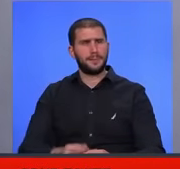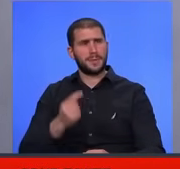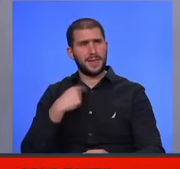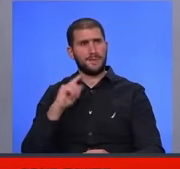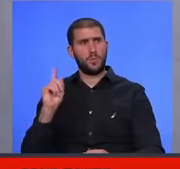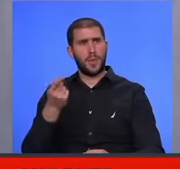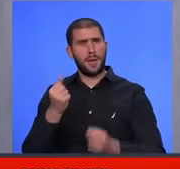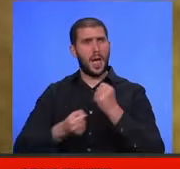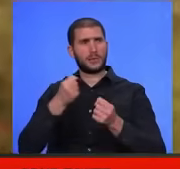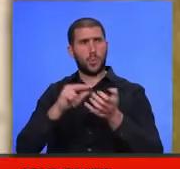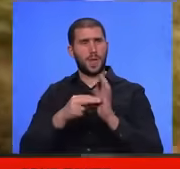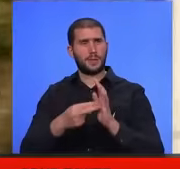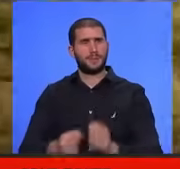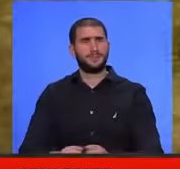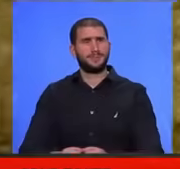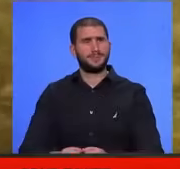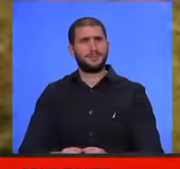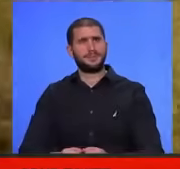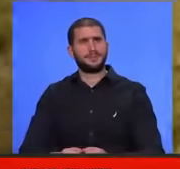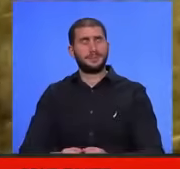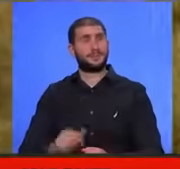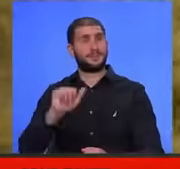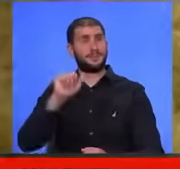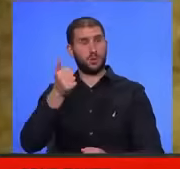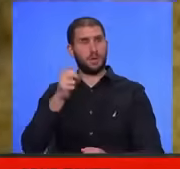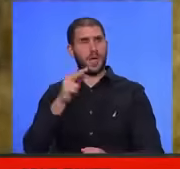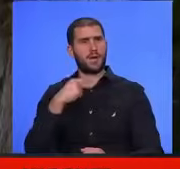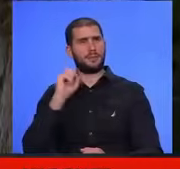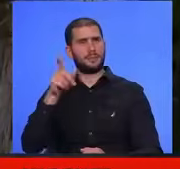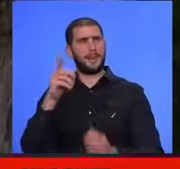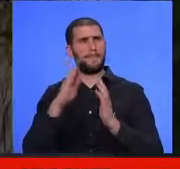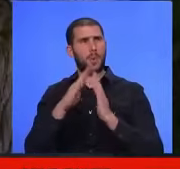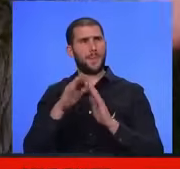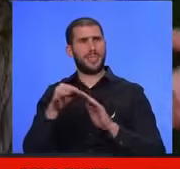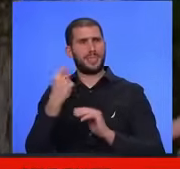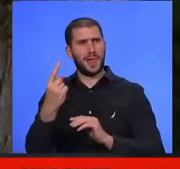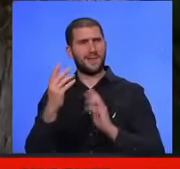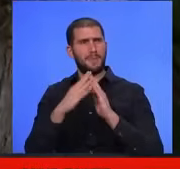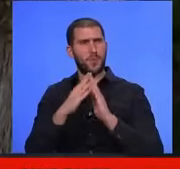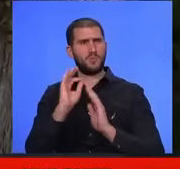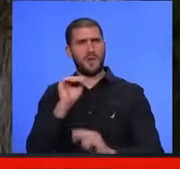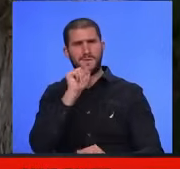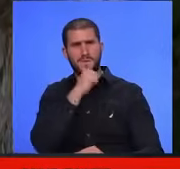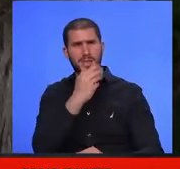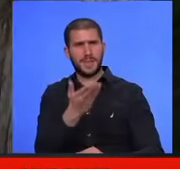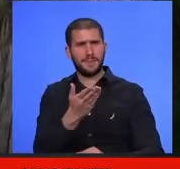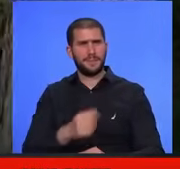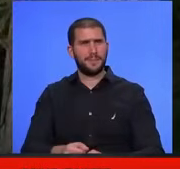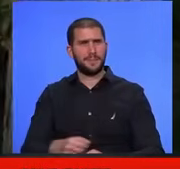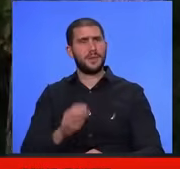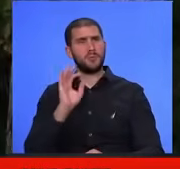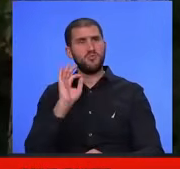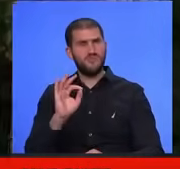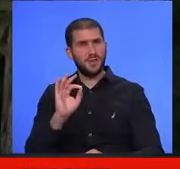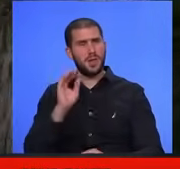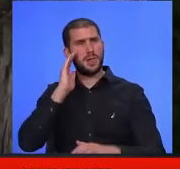ดมทุกคน ดับเบิลชอนอาคินิชลักลามกูริมชลาไทยแลนด์และลามกูริมชลาวาติคิมบิชวิล